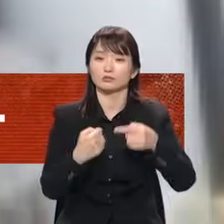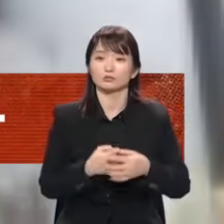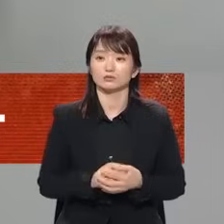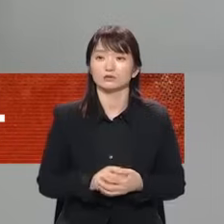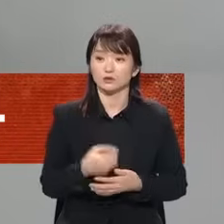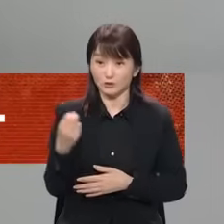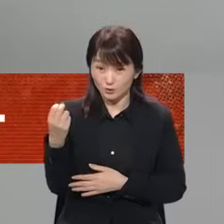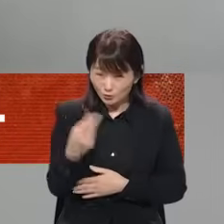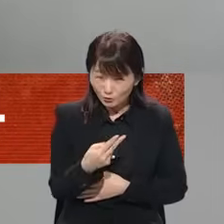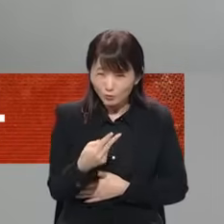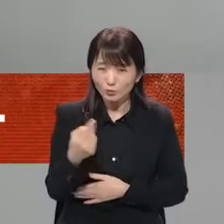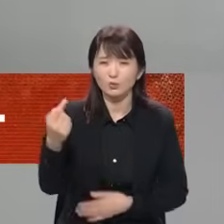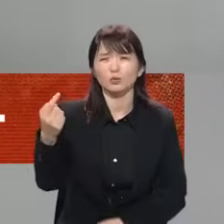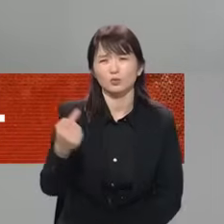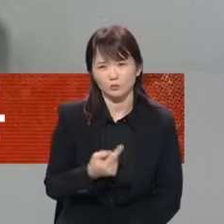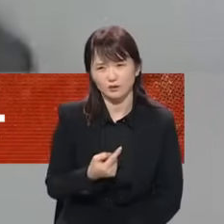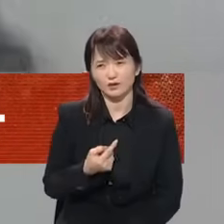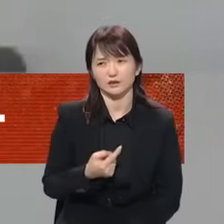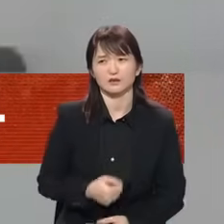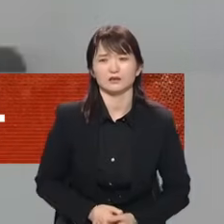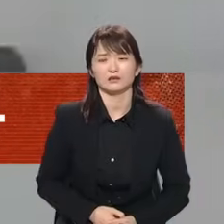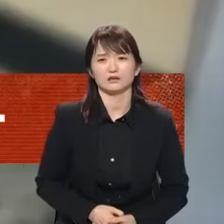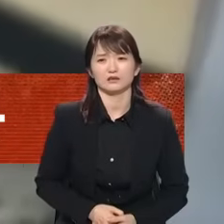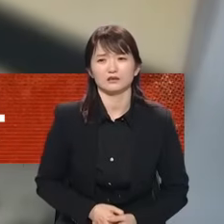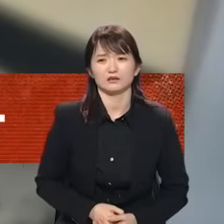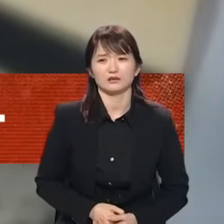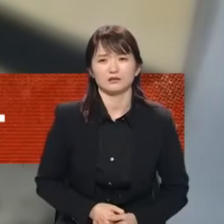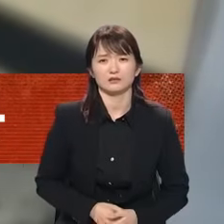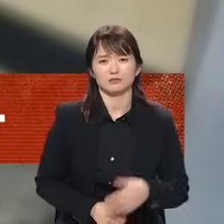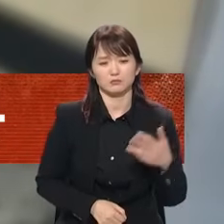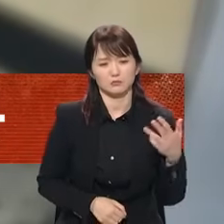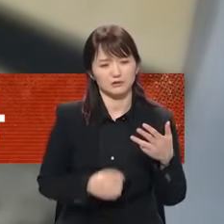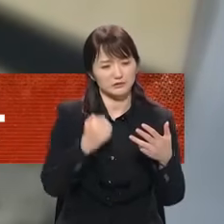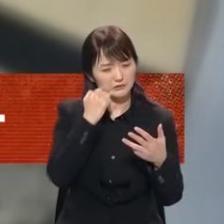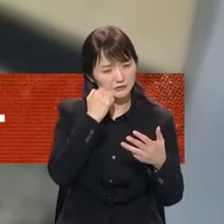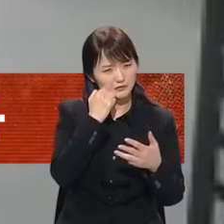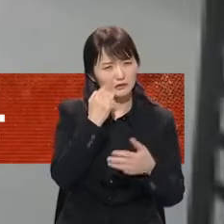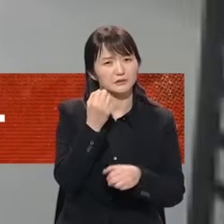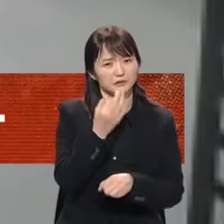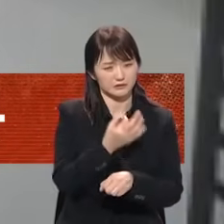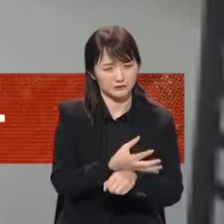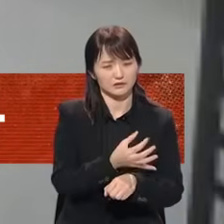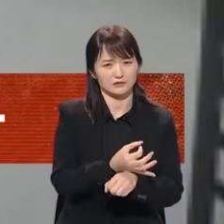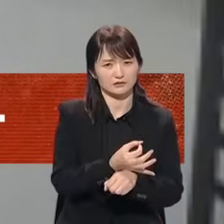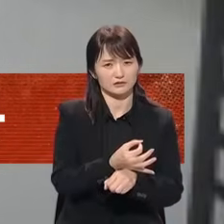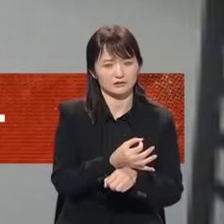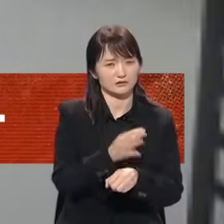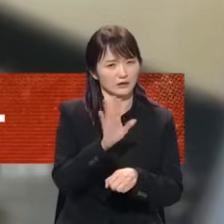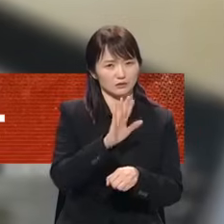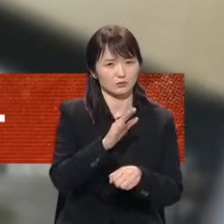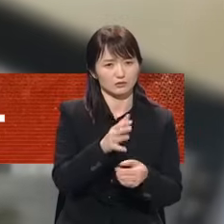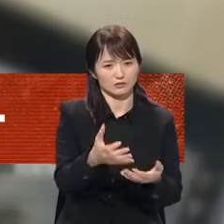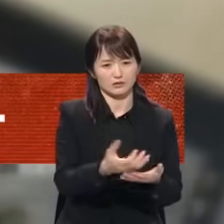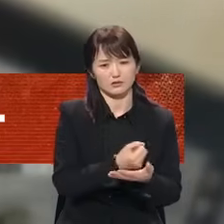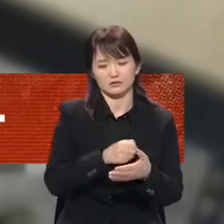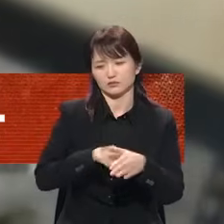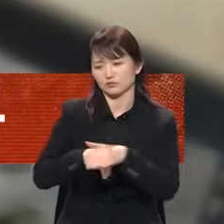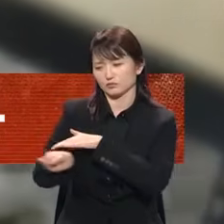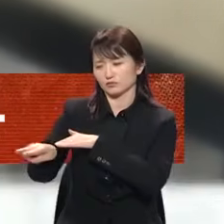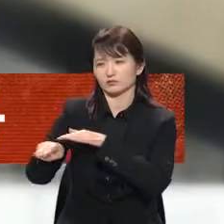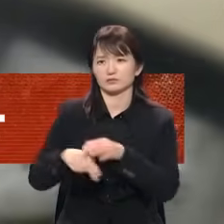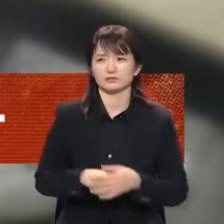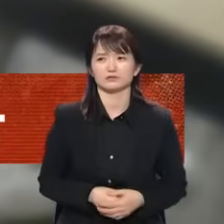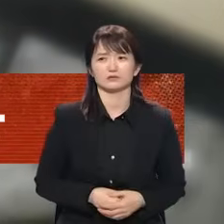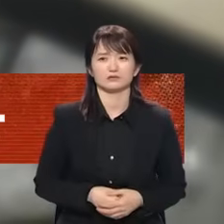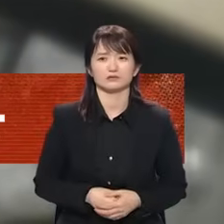또 똑같이 와가지고 8,000원짜리 과자를 또 생겨갑니다. 저를 되게 좋아하시는 것 같은데. 그런데 이 노인이 이제 좀